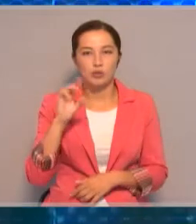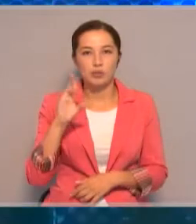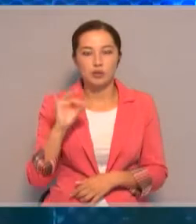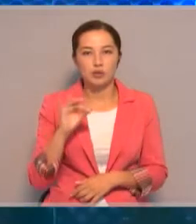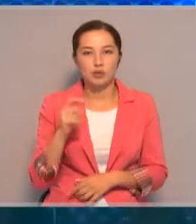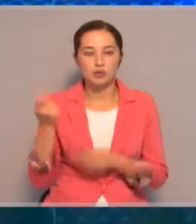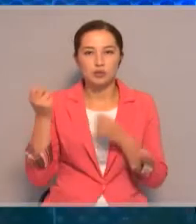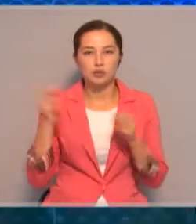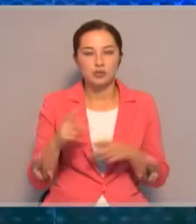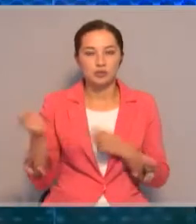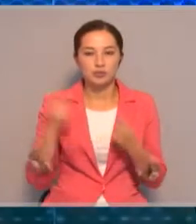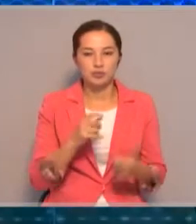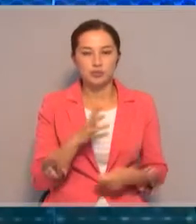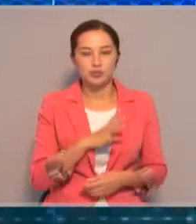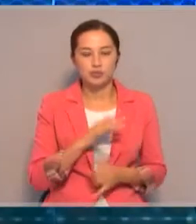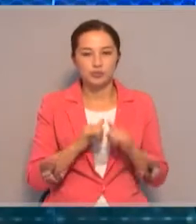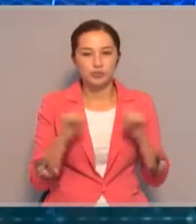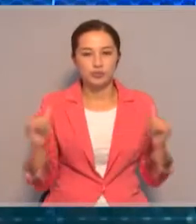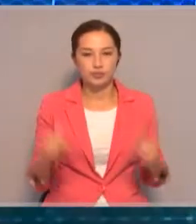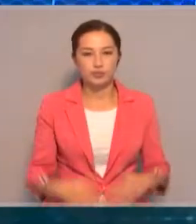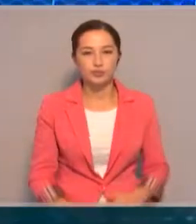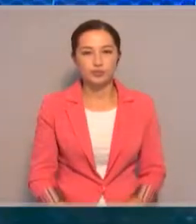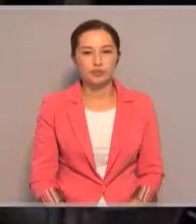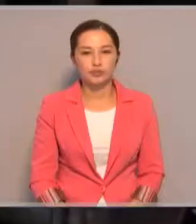арнай алдырып, бүгінде төл басын көбейтіп отыр.